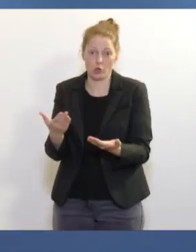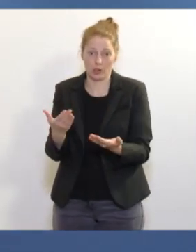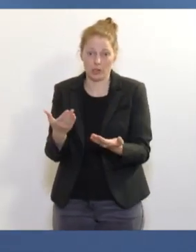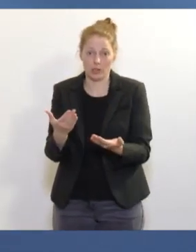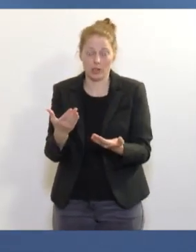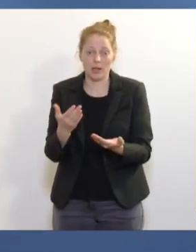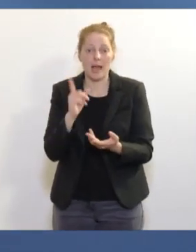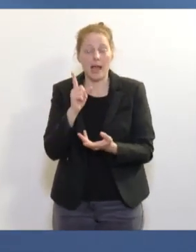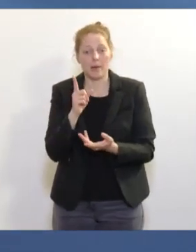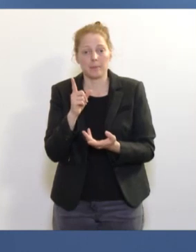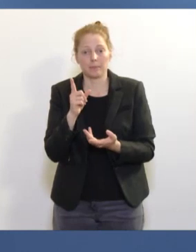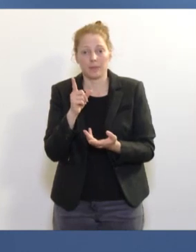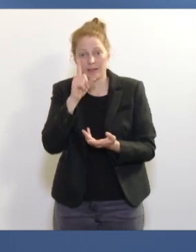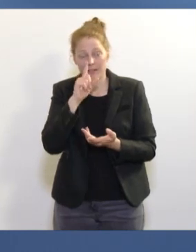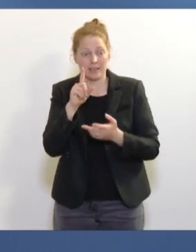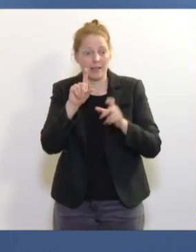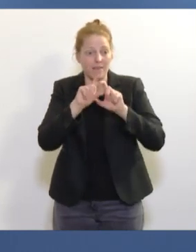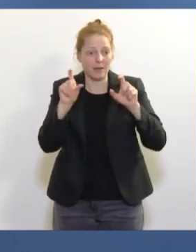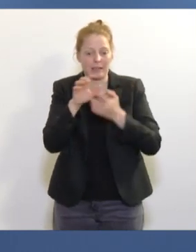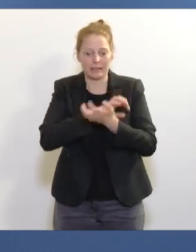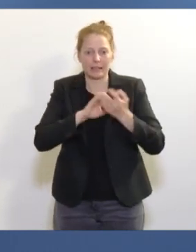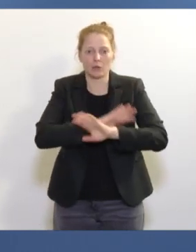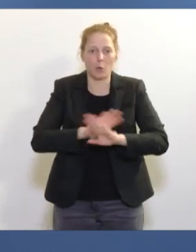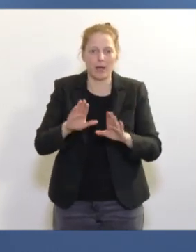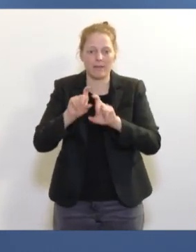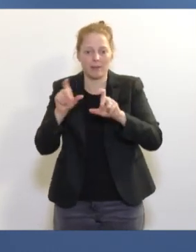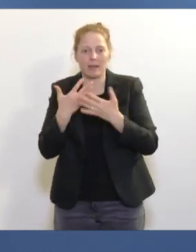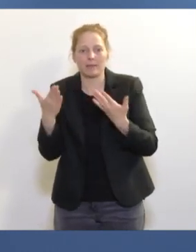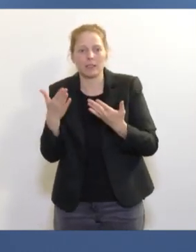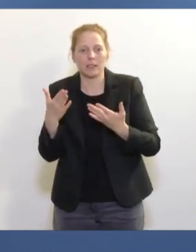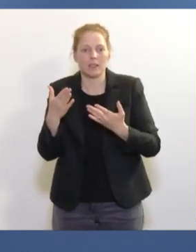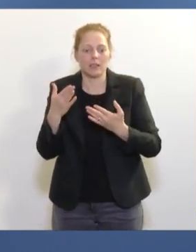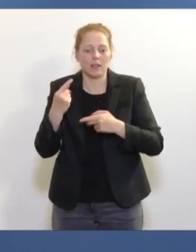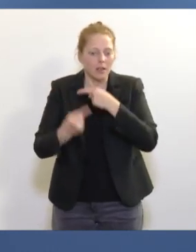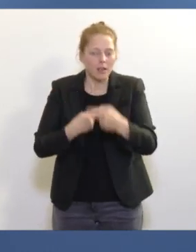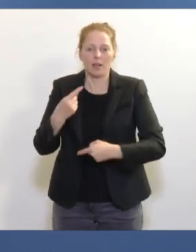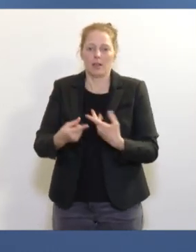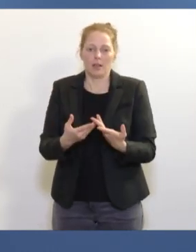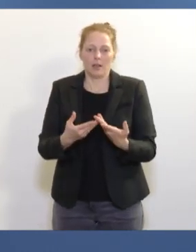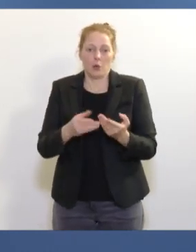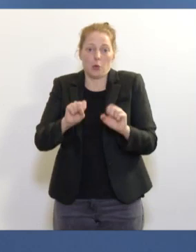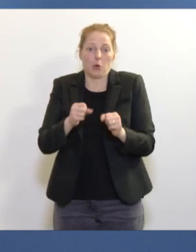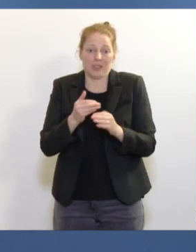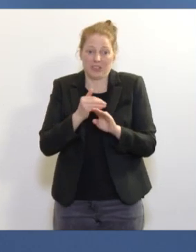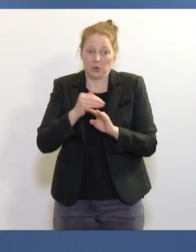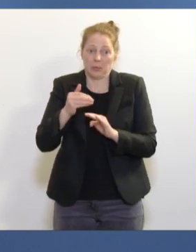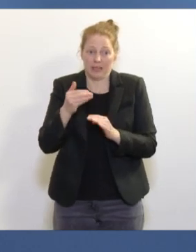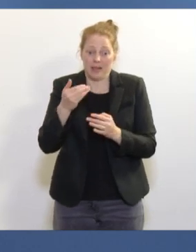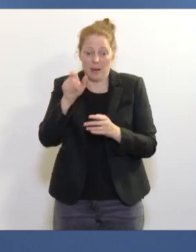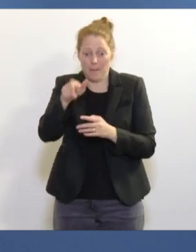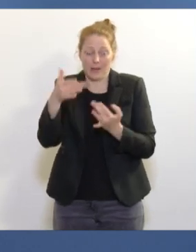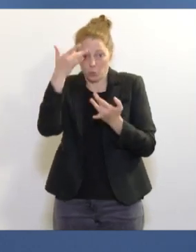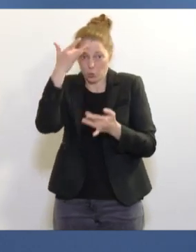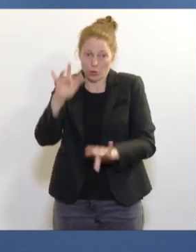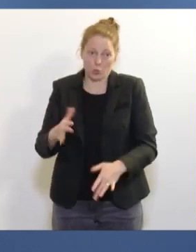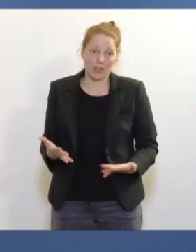haben. Wir müssen natürlich gucken, wie die Betriebe sich nach der Krise erholen und ob sie nicht einfach dann hernach dazu übergehen, für einzelne